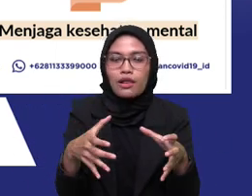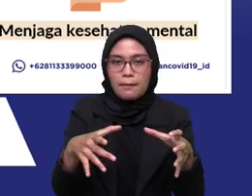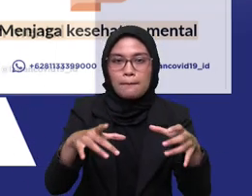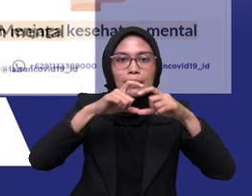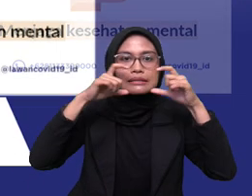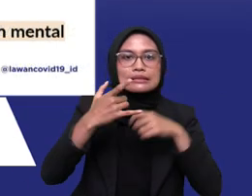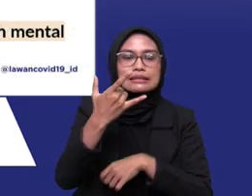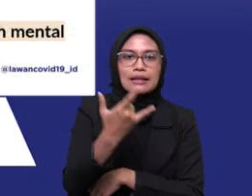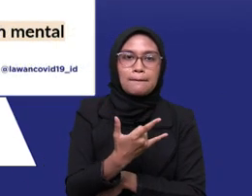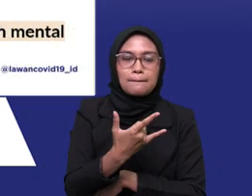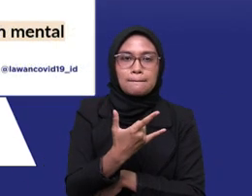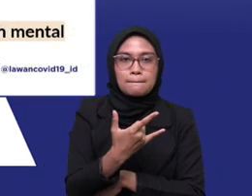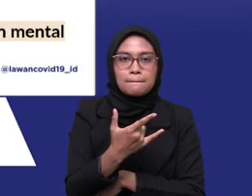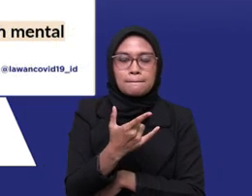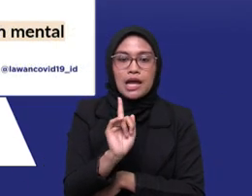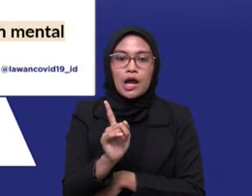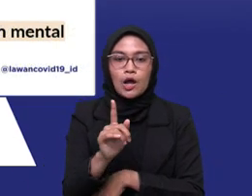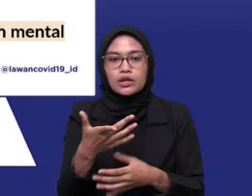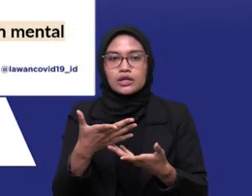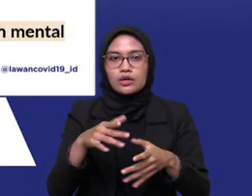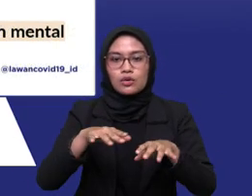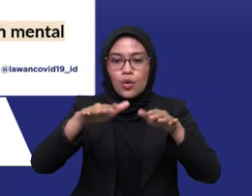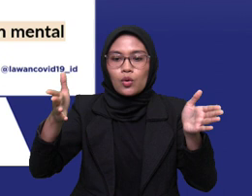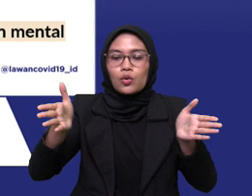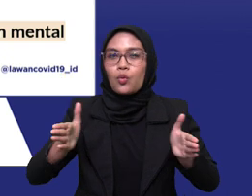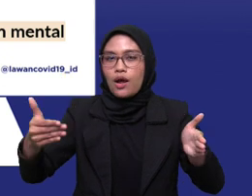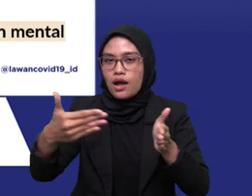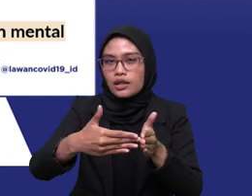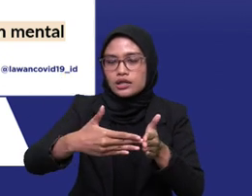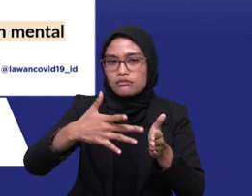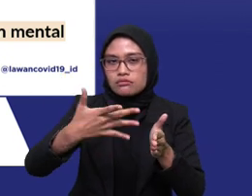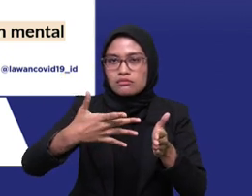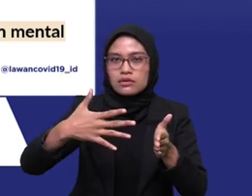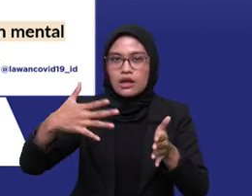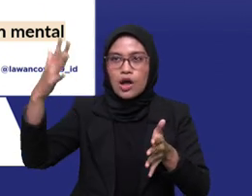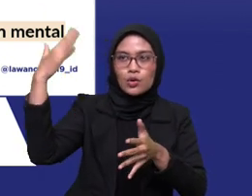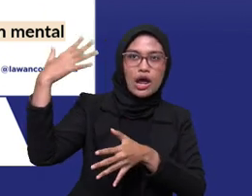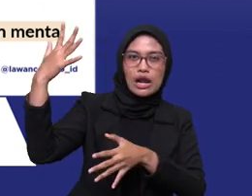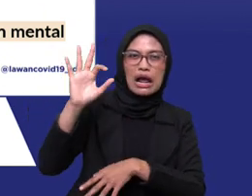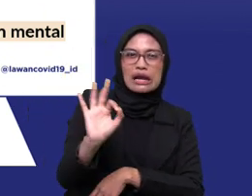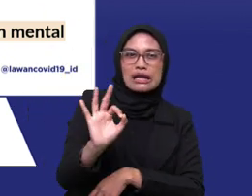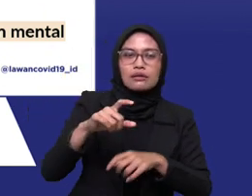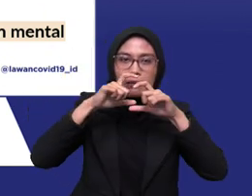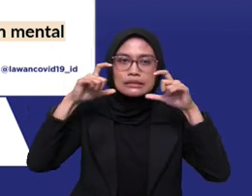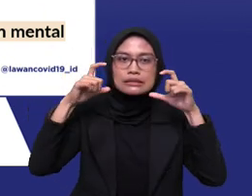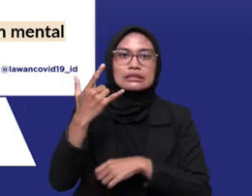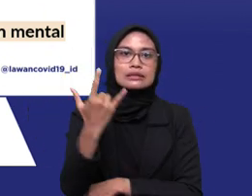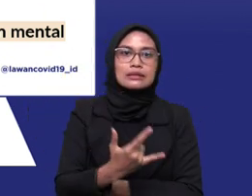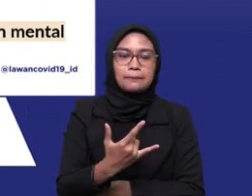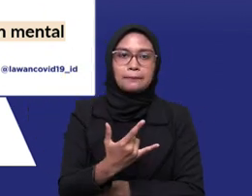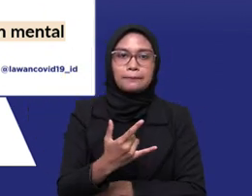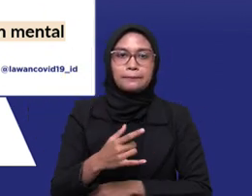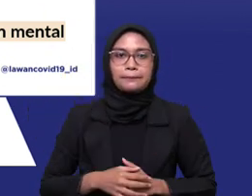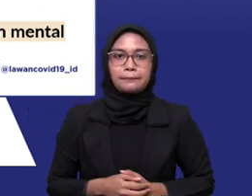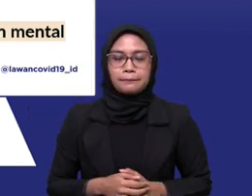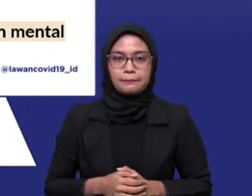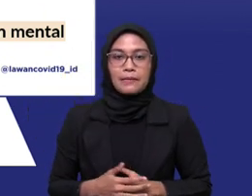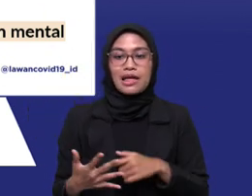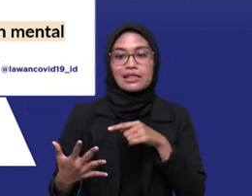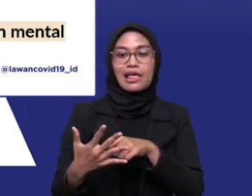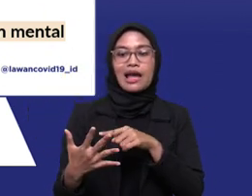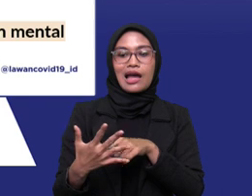tertutup atau sirkulasi udara yang minim Hai kemudian yang ketiga tidak menyentuh wajah